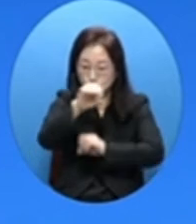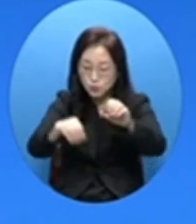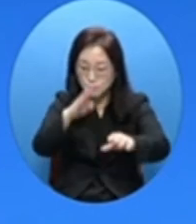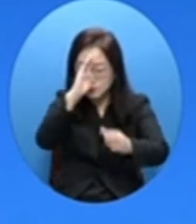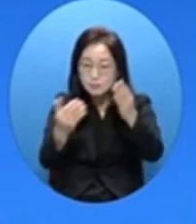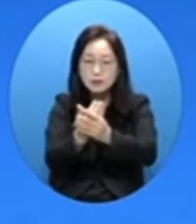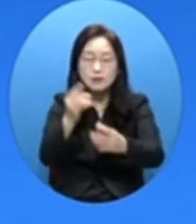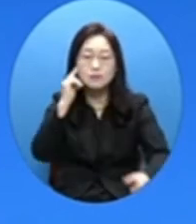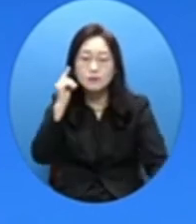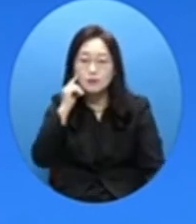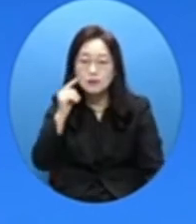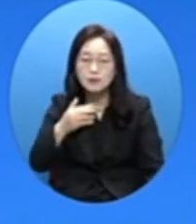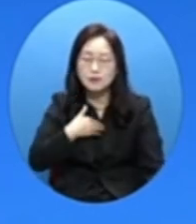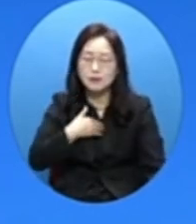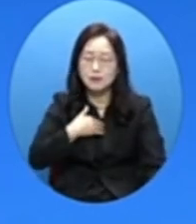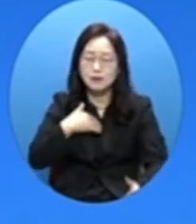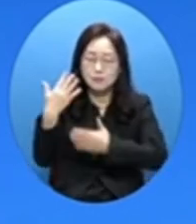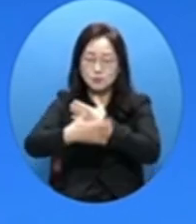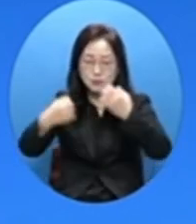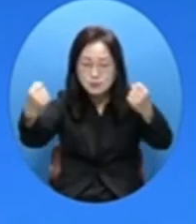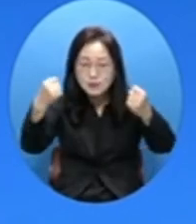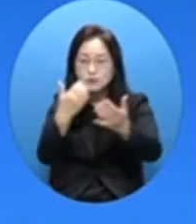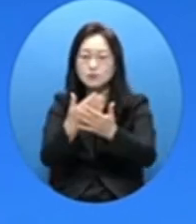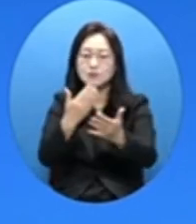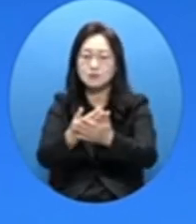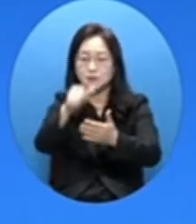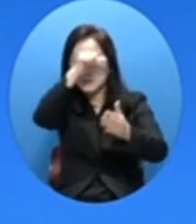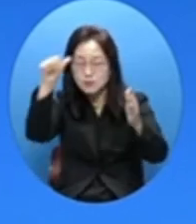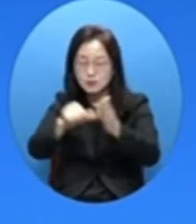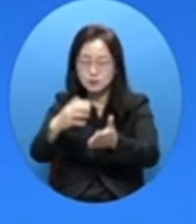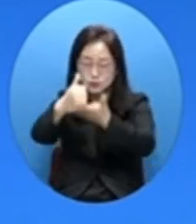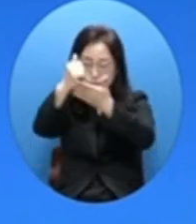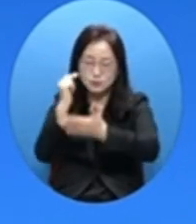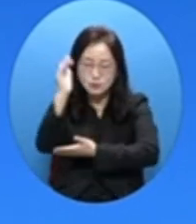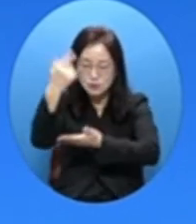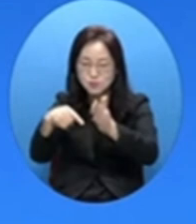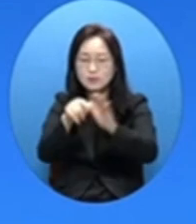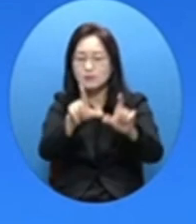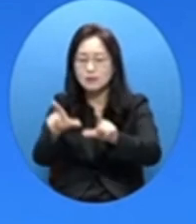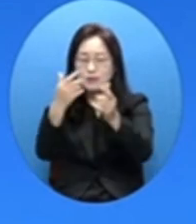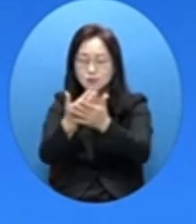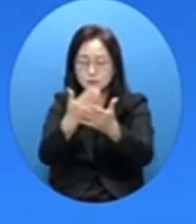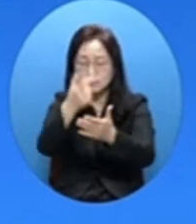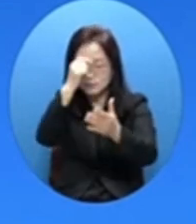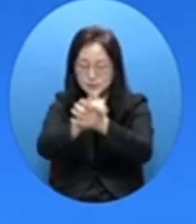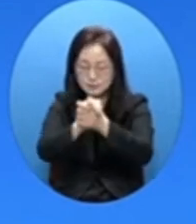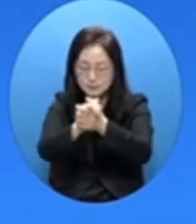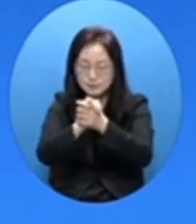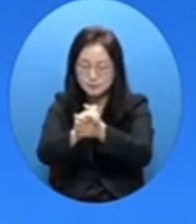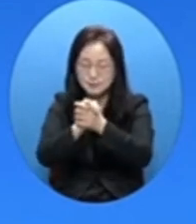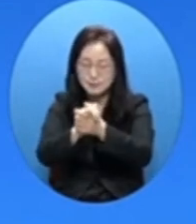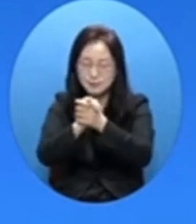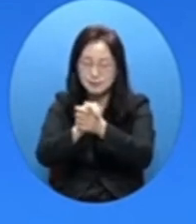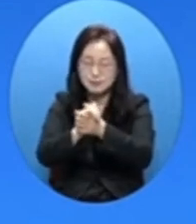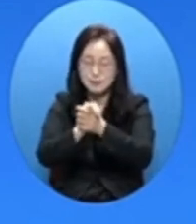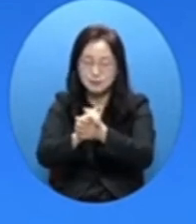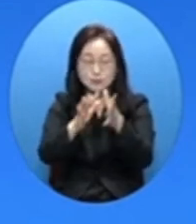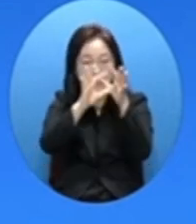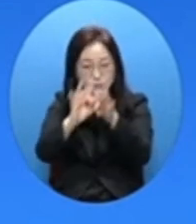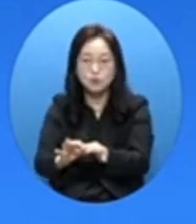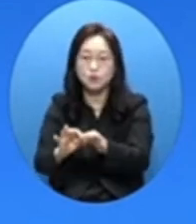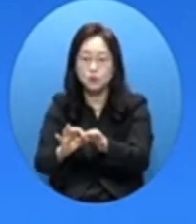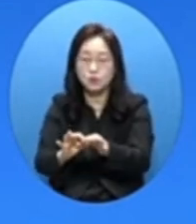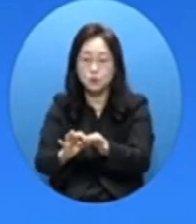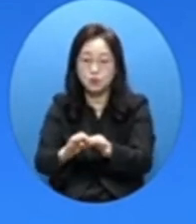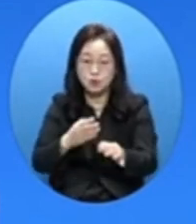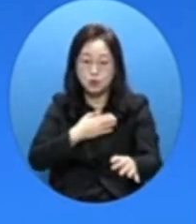합니까? 주여, 나를 건강하게 해주셔서 남은 인생 주님 영광에 살게 하여 주옵소서. 기도하고 또 기도하고 또 기도하고 또 기도했더니